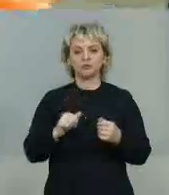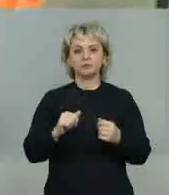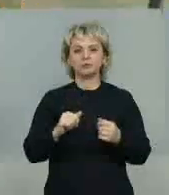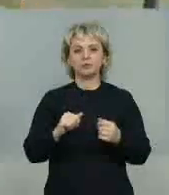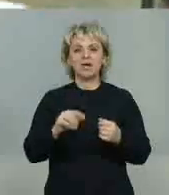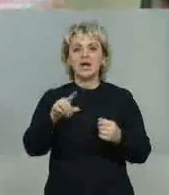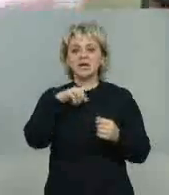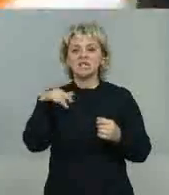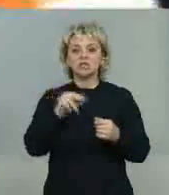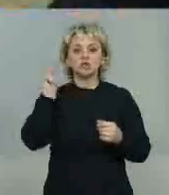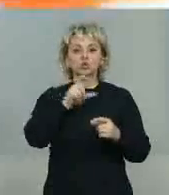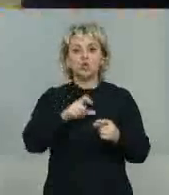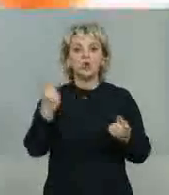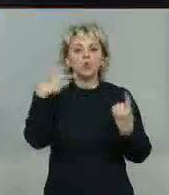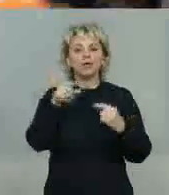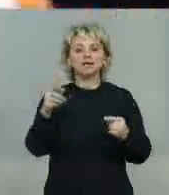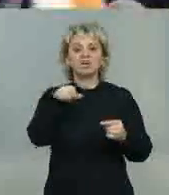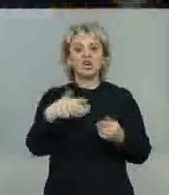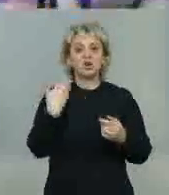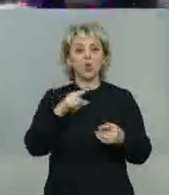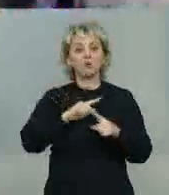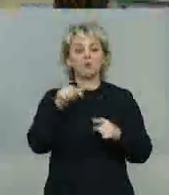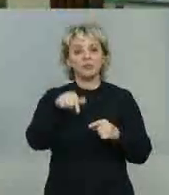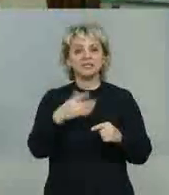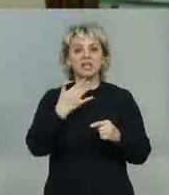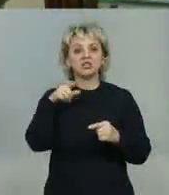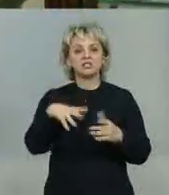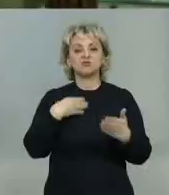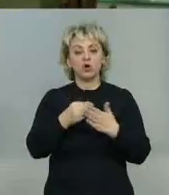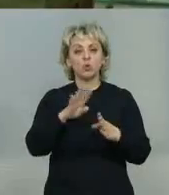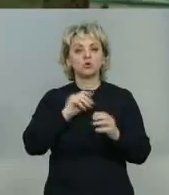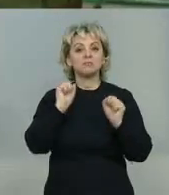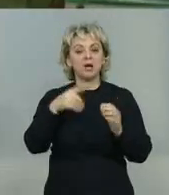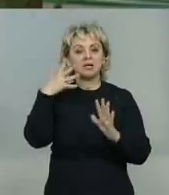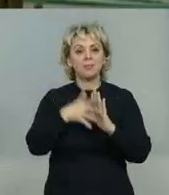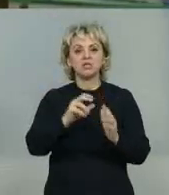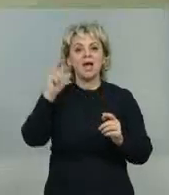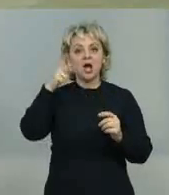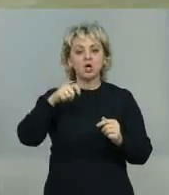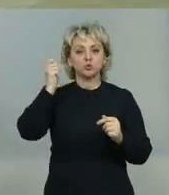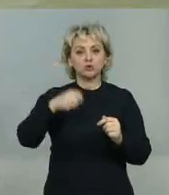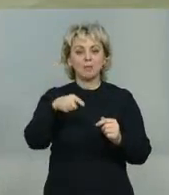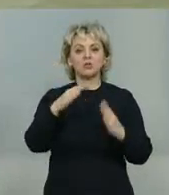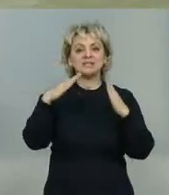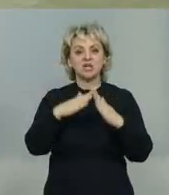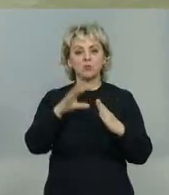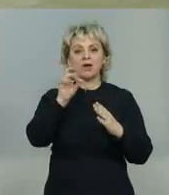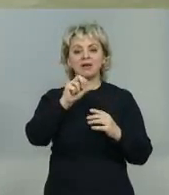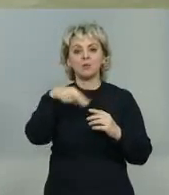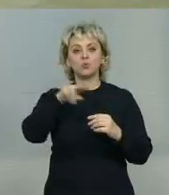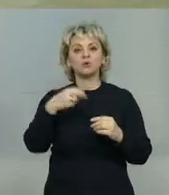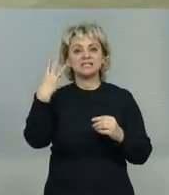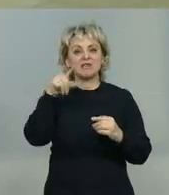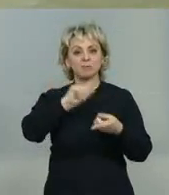будет. Российские школьники угадывали сказки легко и быстро, а иностранцы, в свою очередь, смогли понять кашу из топора, теремок и репку даже